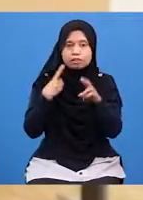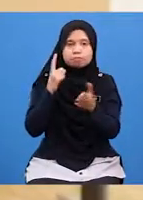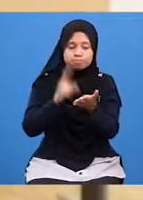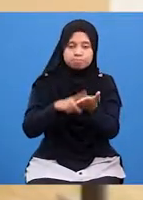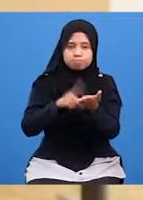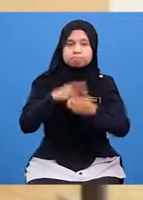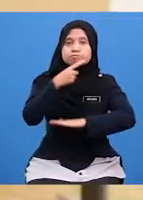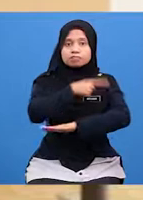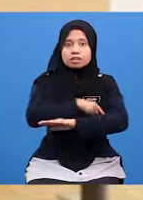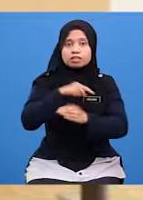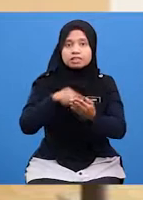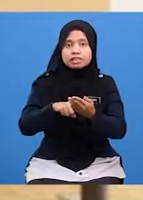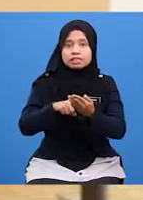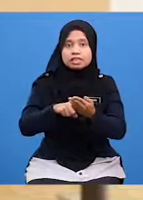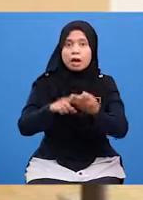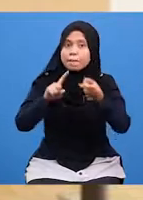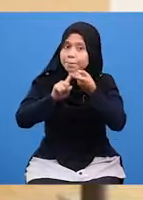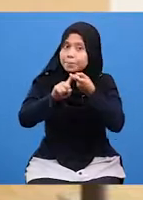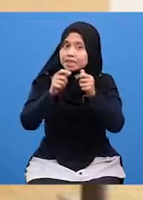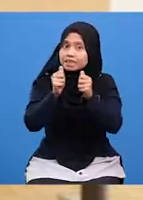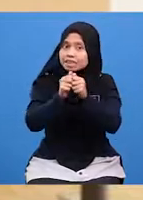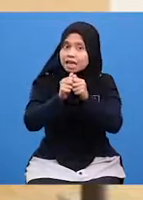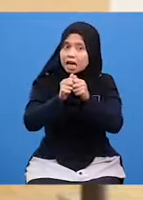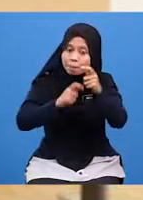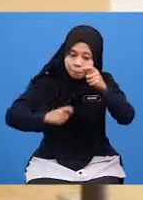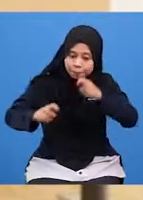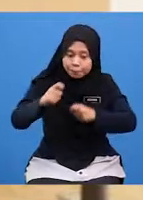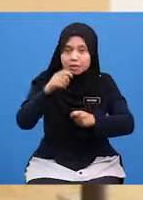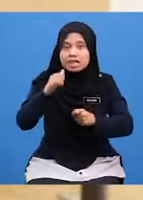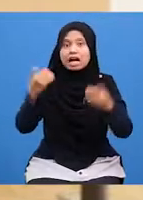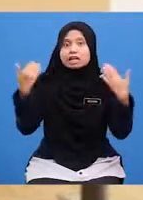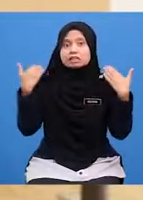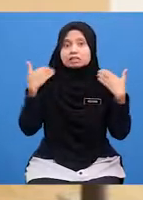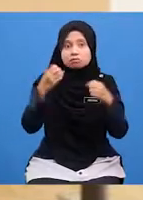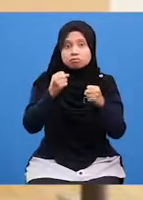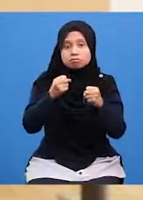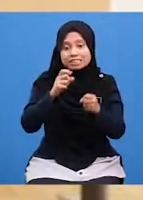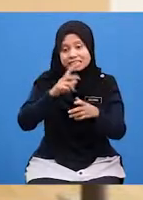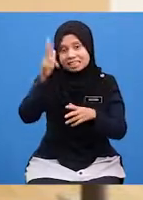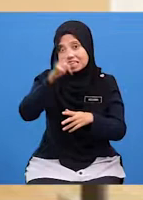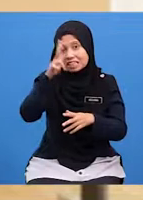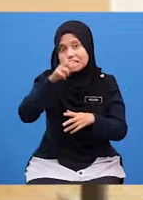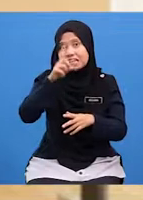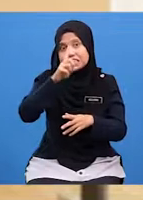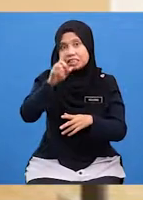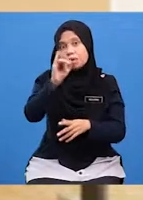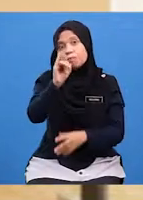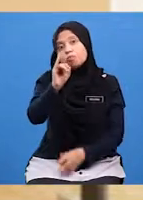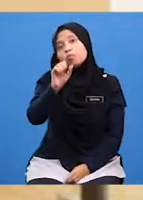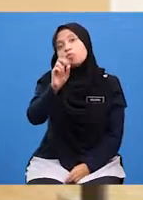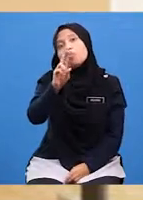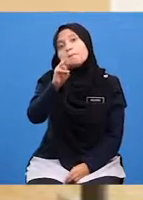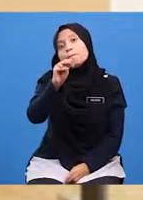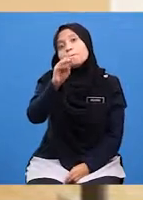pada hari ini adalah berkaitan dengan penerokaan yang berlaku di zaman Kerajaan Islam Umayyah,